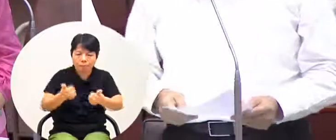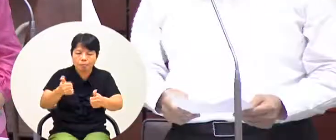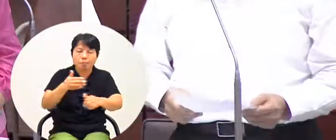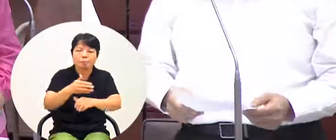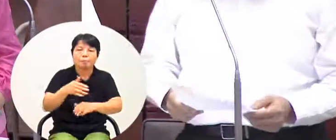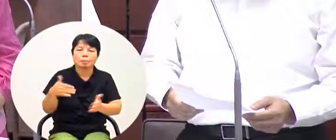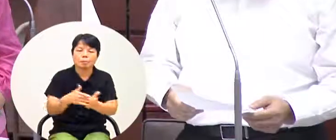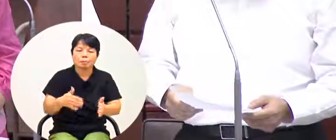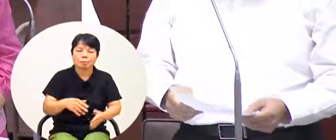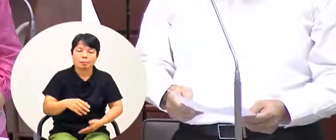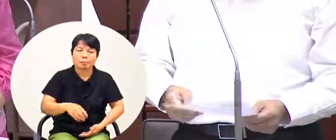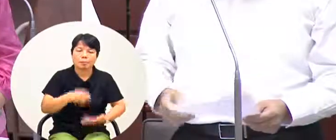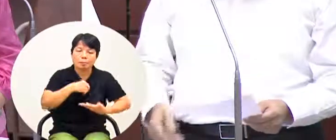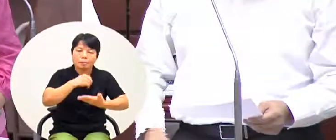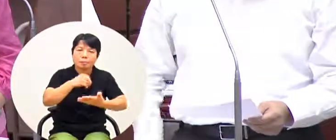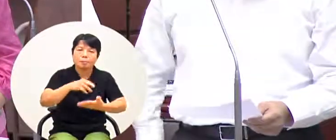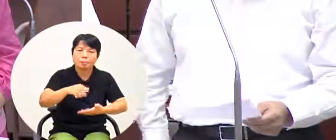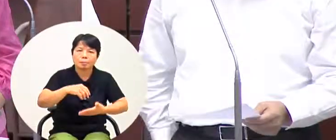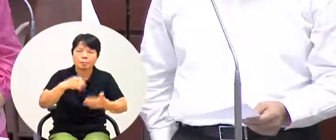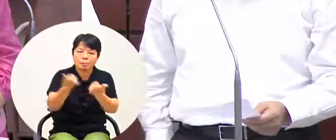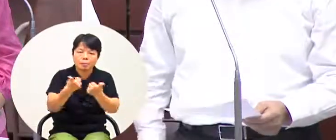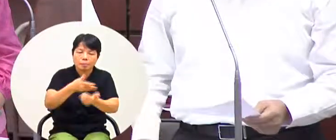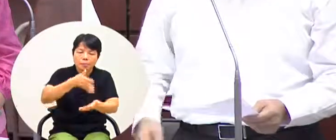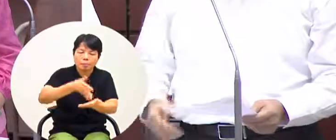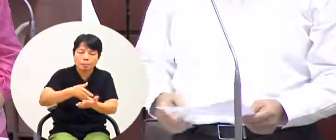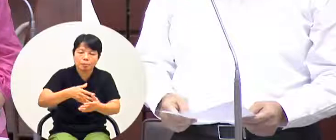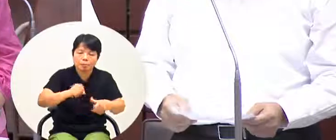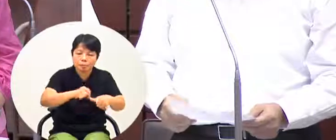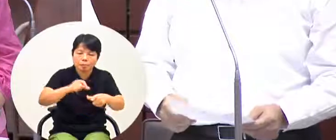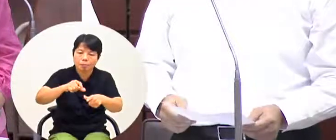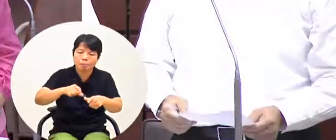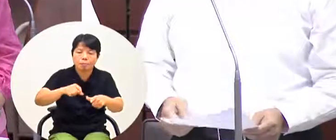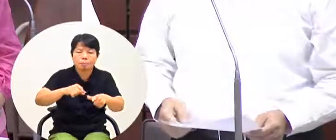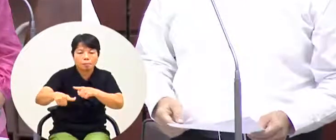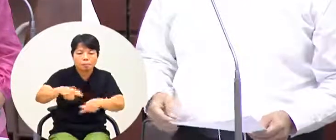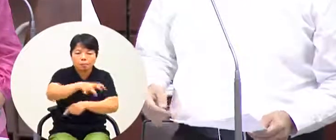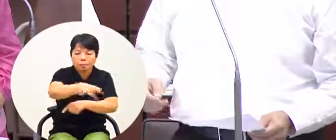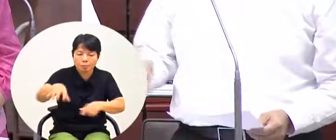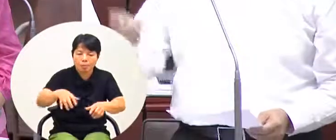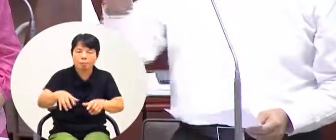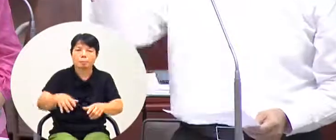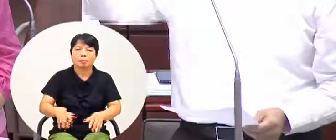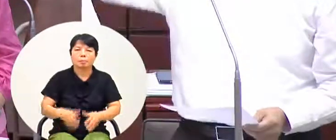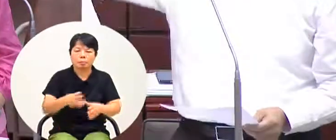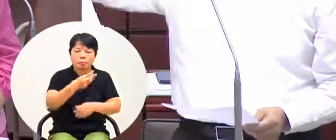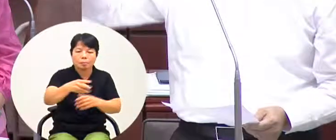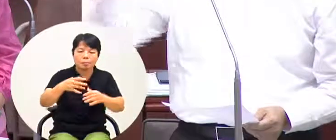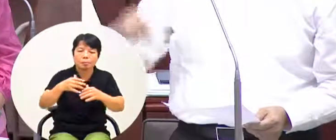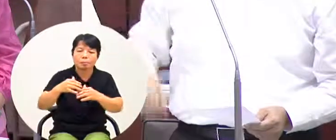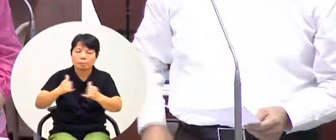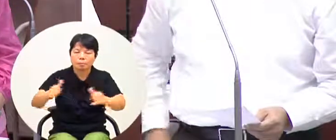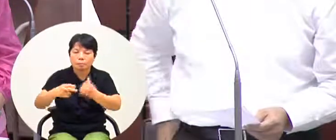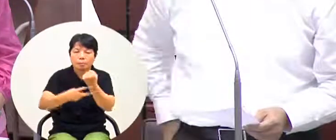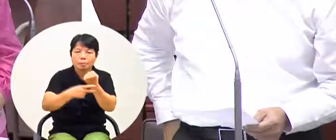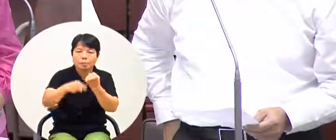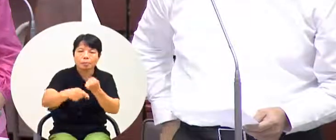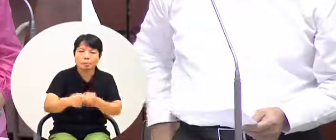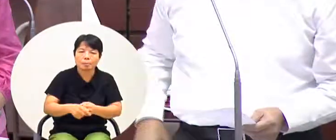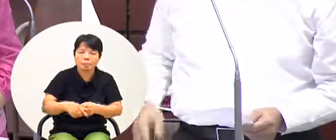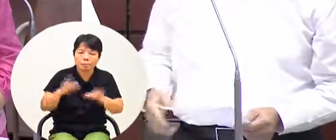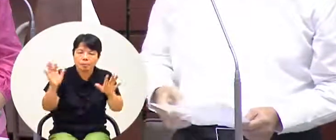分我首先讲就是三民里公园的部分，这个凉亭刚刚在这边讲的部